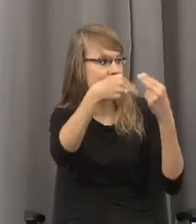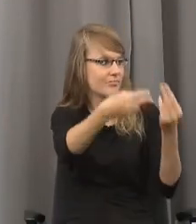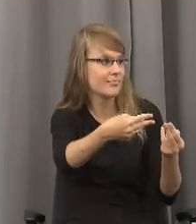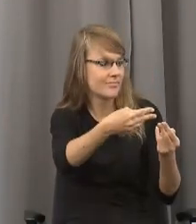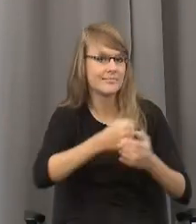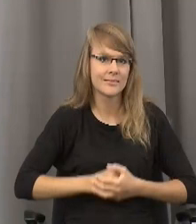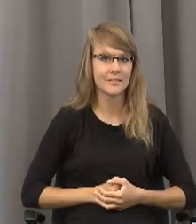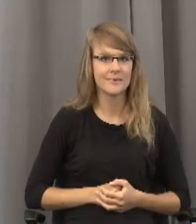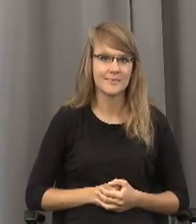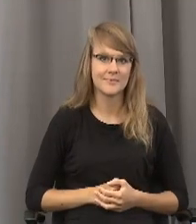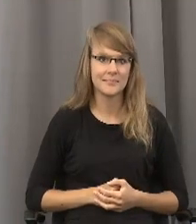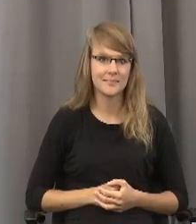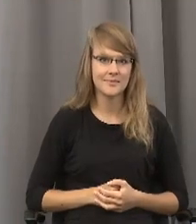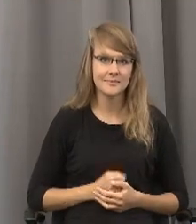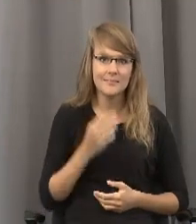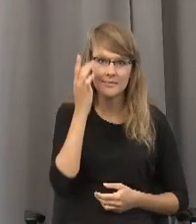dyrektor.